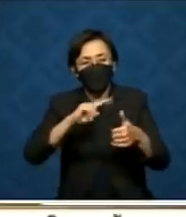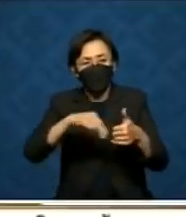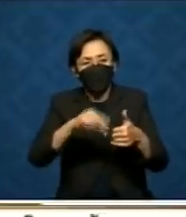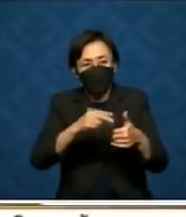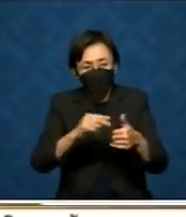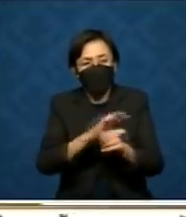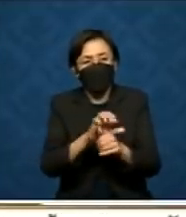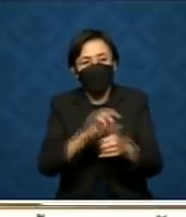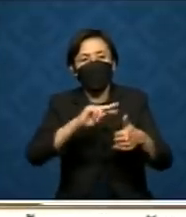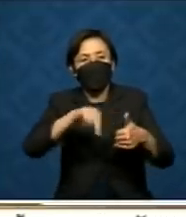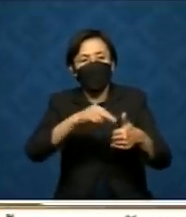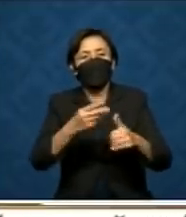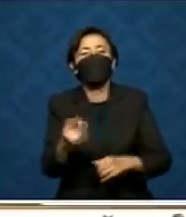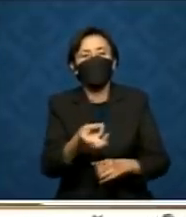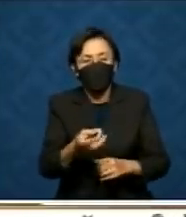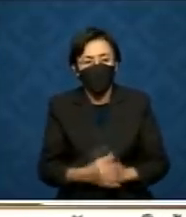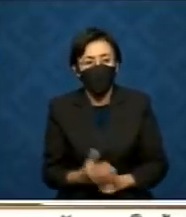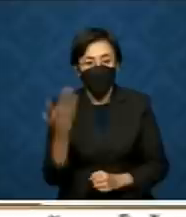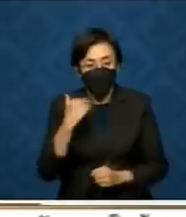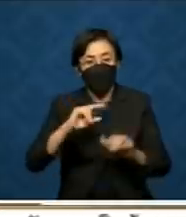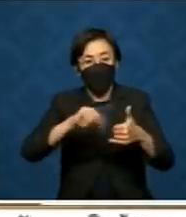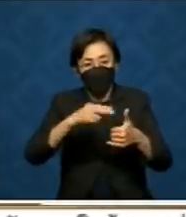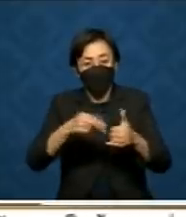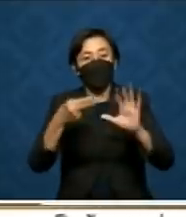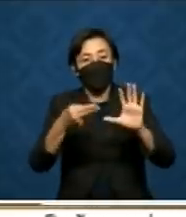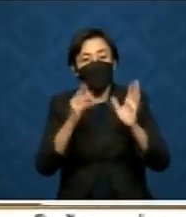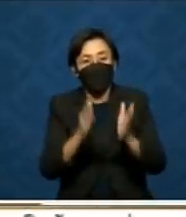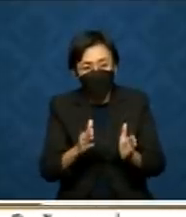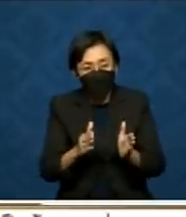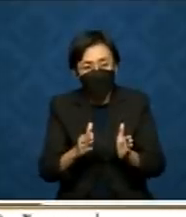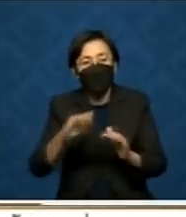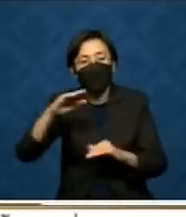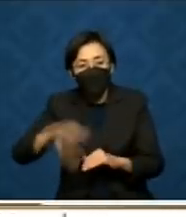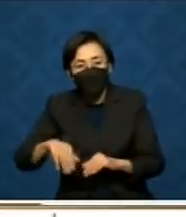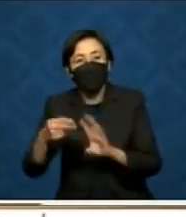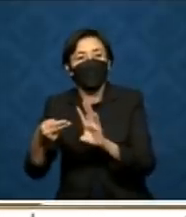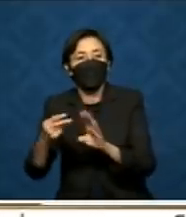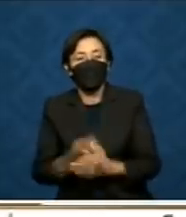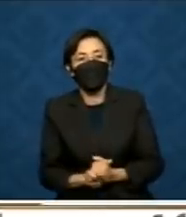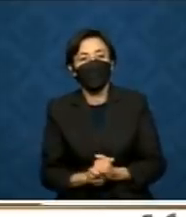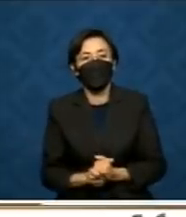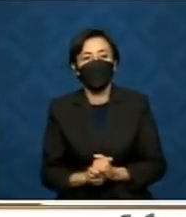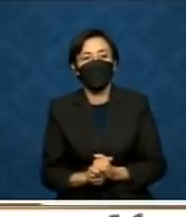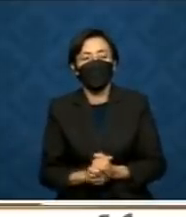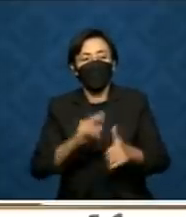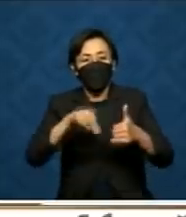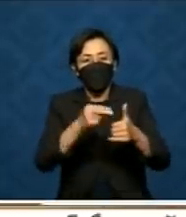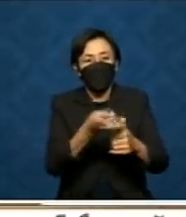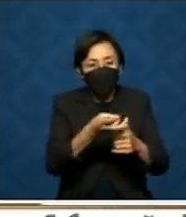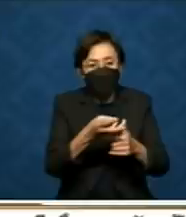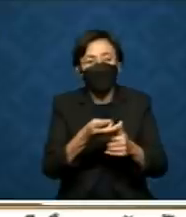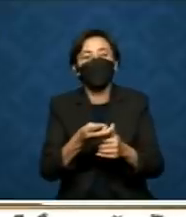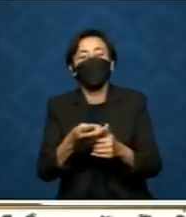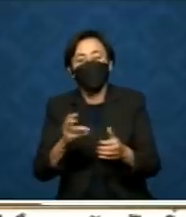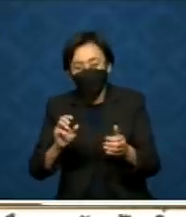ลงอ้างจากวันละ 50,000ตัวรถโรงบาล 40000หมอก็ตรวจนอนก็จะเจอน้อยก็